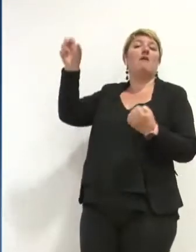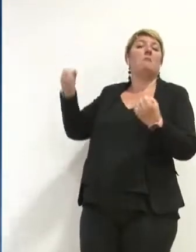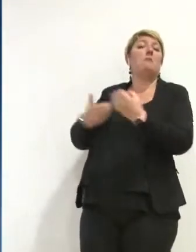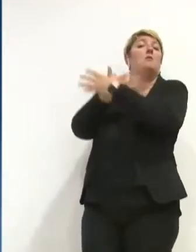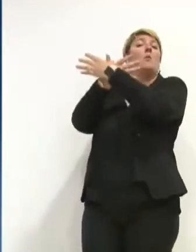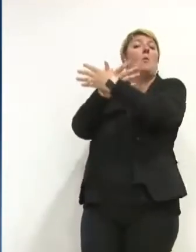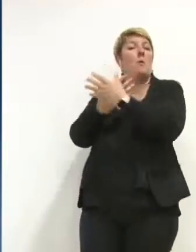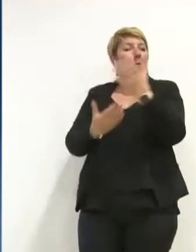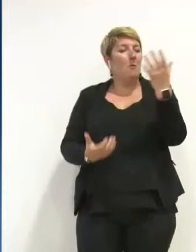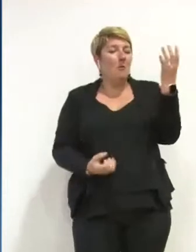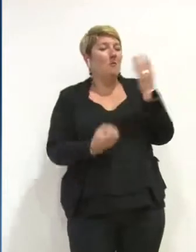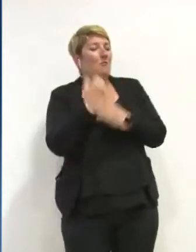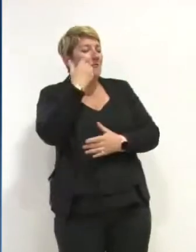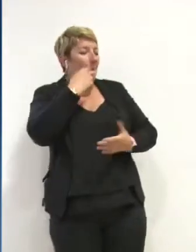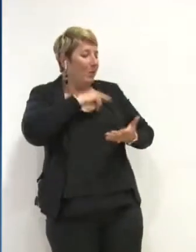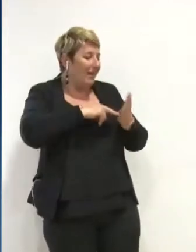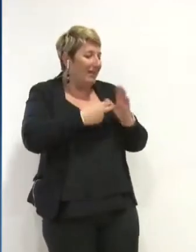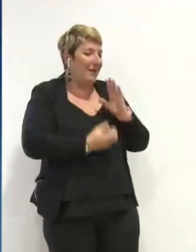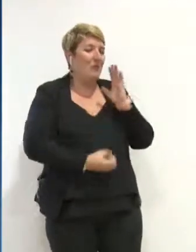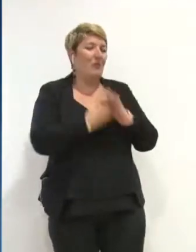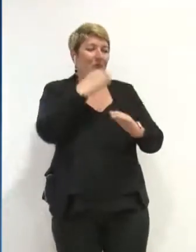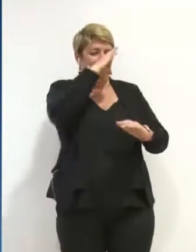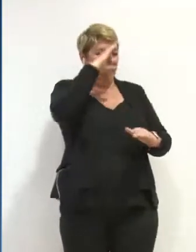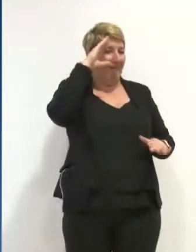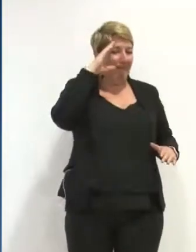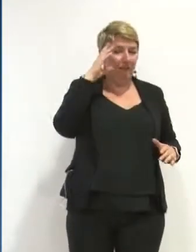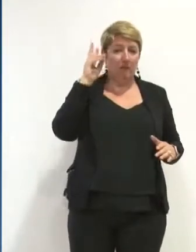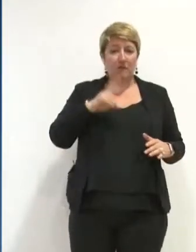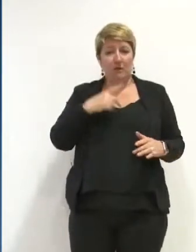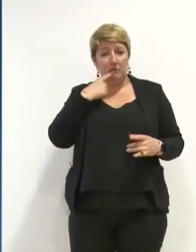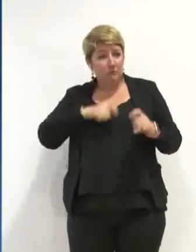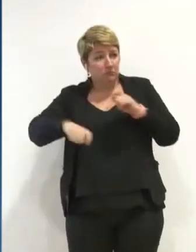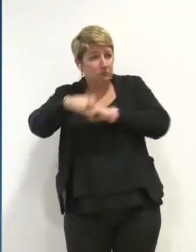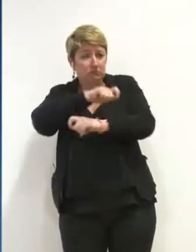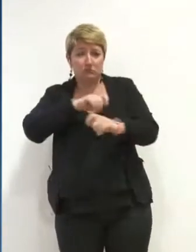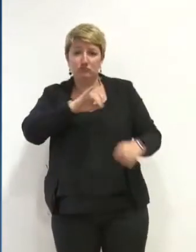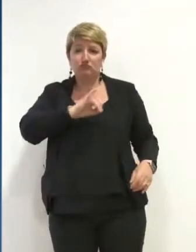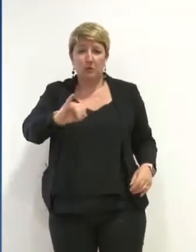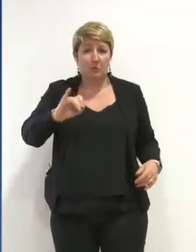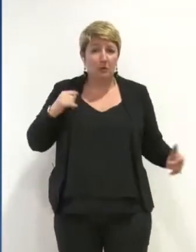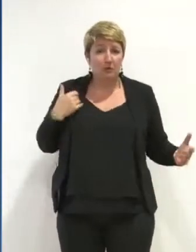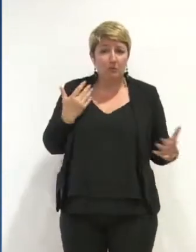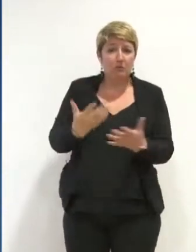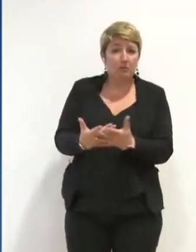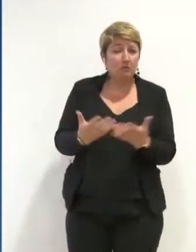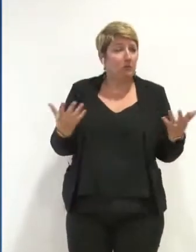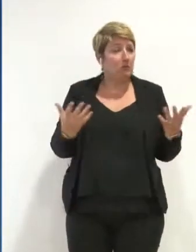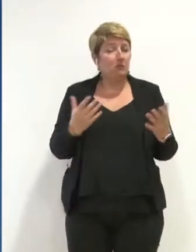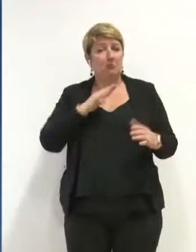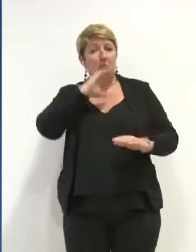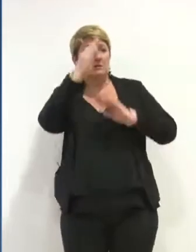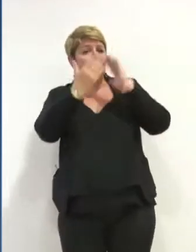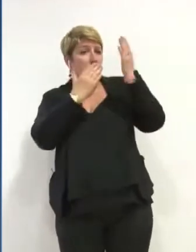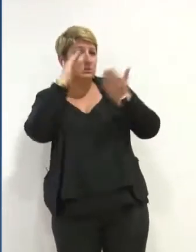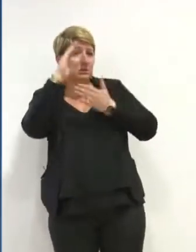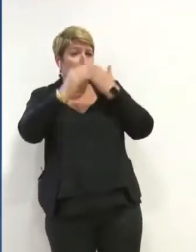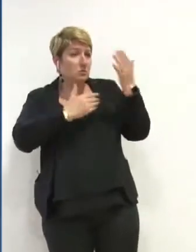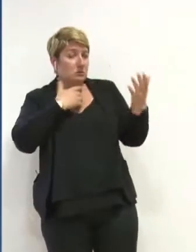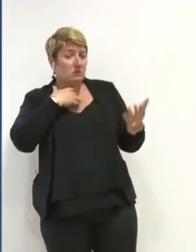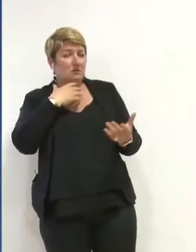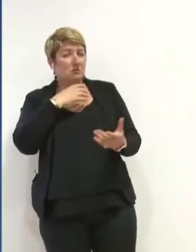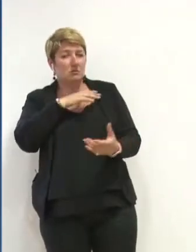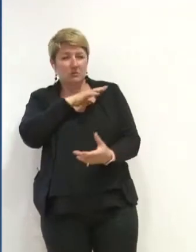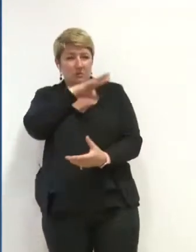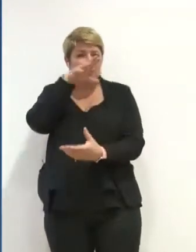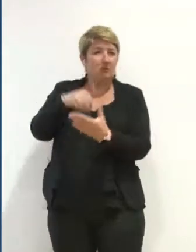véritablement pris en considération dans les présentations successives